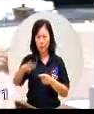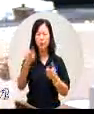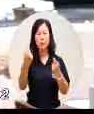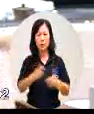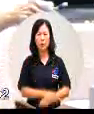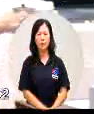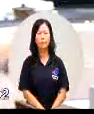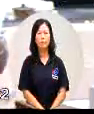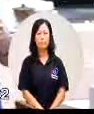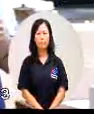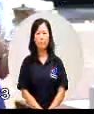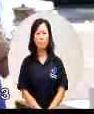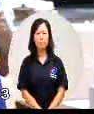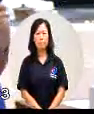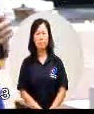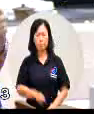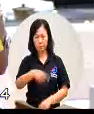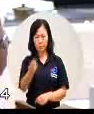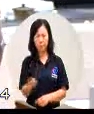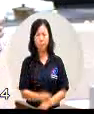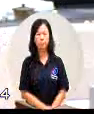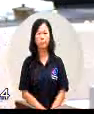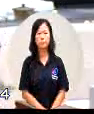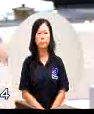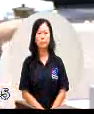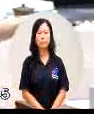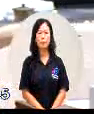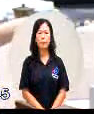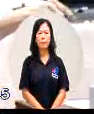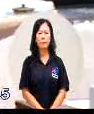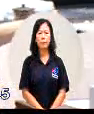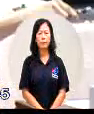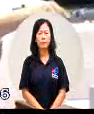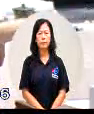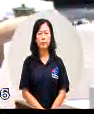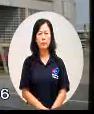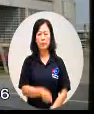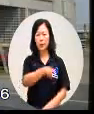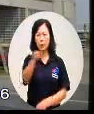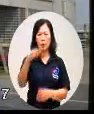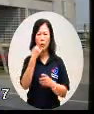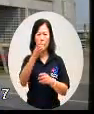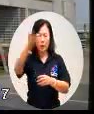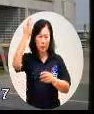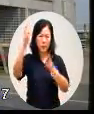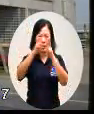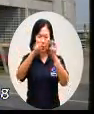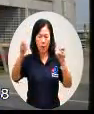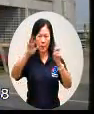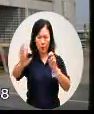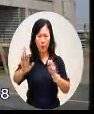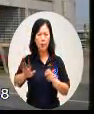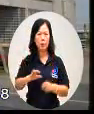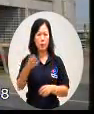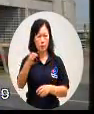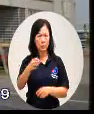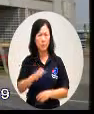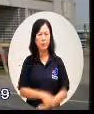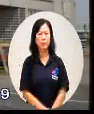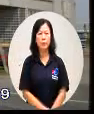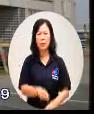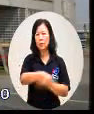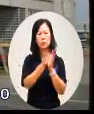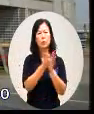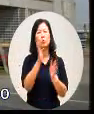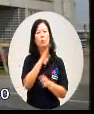者，吼、哦，同样再下一个，哦，你要发展。这嘛，因为庙山的绿化当中心，这拢无用啊，无好，这拢无